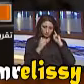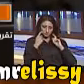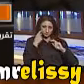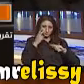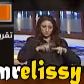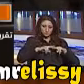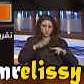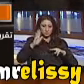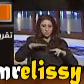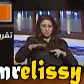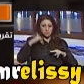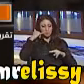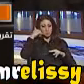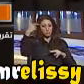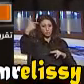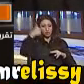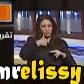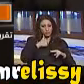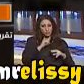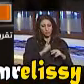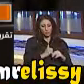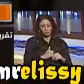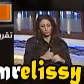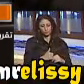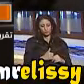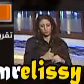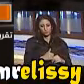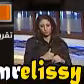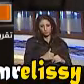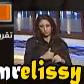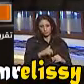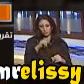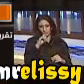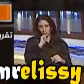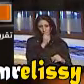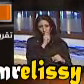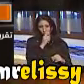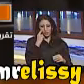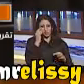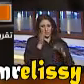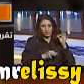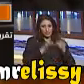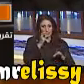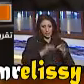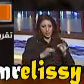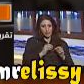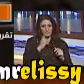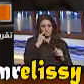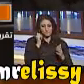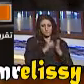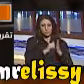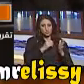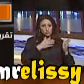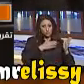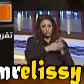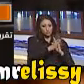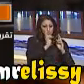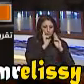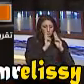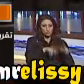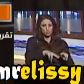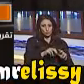وكان موجود في هذه الفتره اثناء قيام النيابه والداخليه بدخول شقه المرحوم عبدو